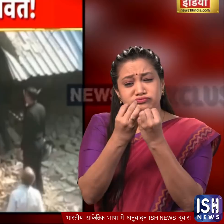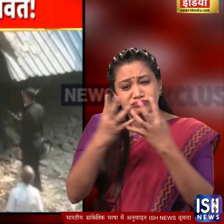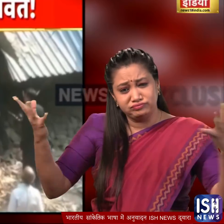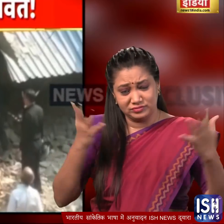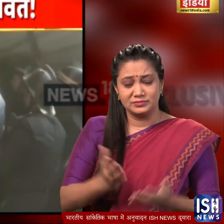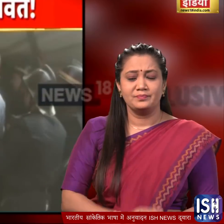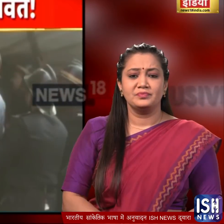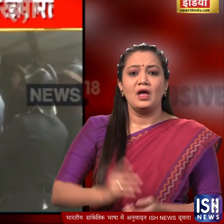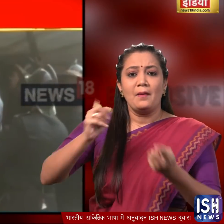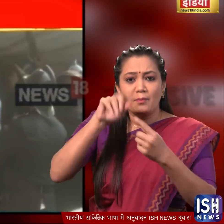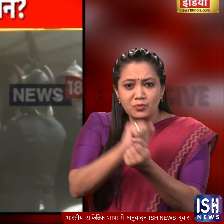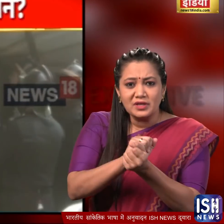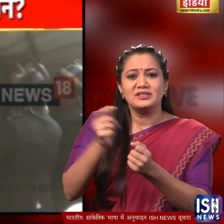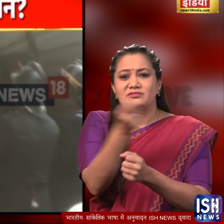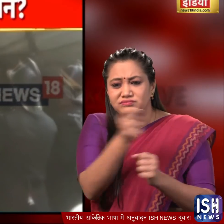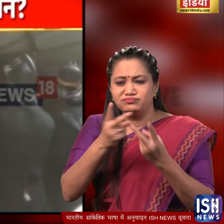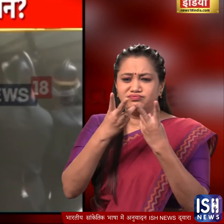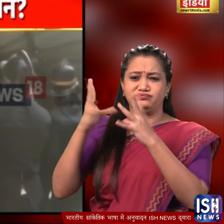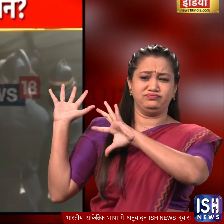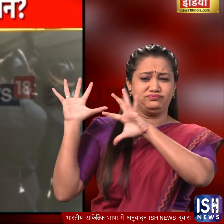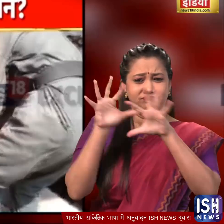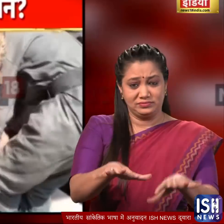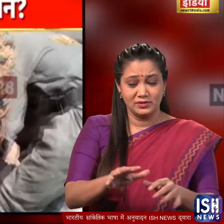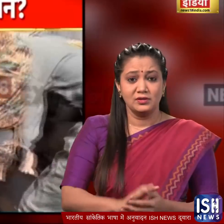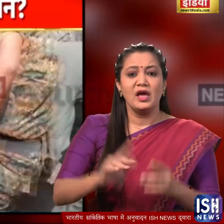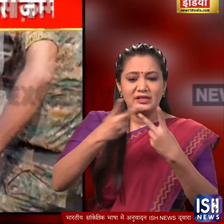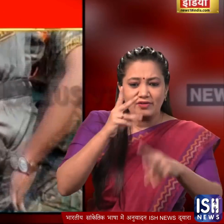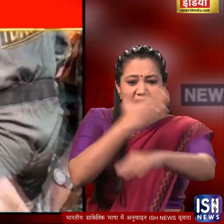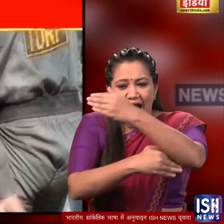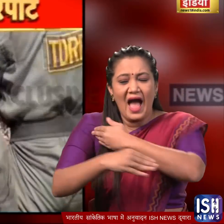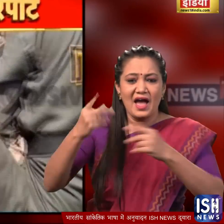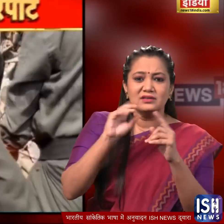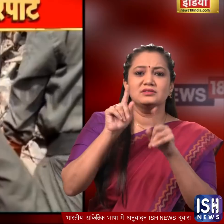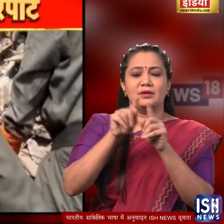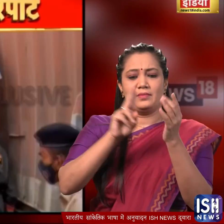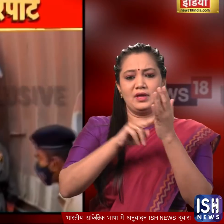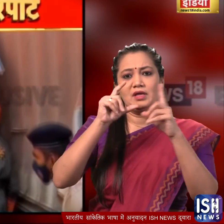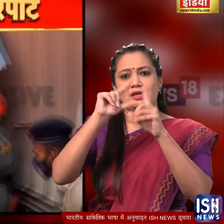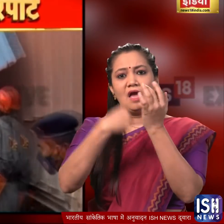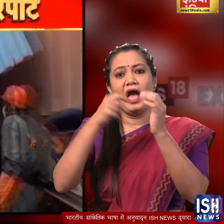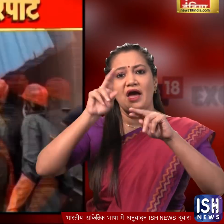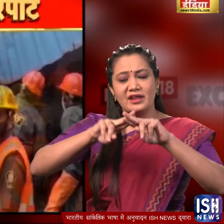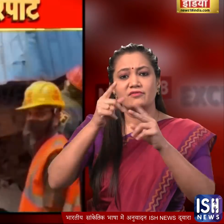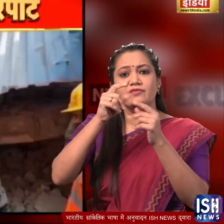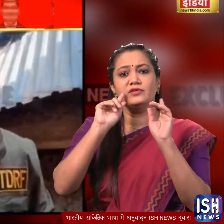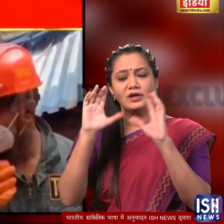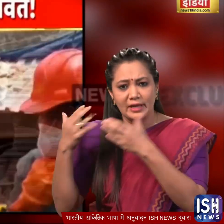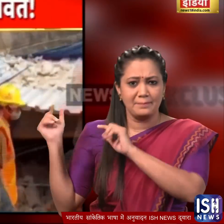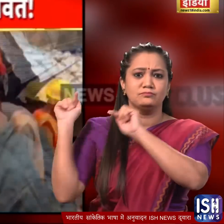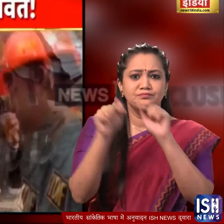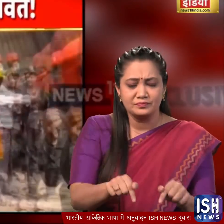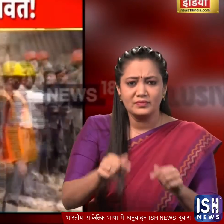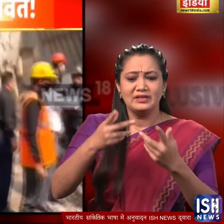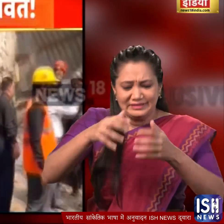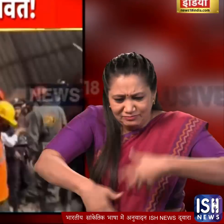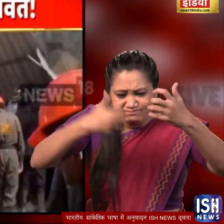की खबर मिलते ही पुलिस के साथ फायर ब्रिगेड के कर्मचारी वहां पहुंच गए। साथ ही घायलों की मदद के लिए एनडीआरएफ की टीम भी हादसे वाली जगह पर पहुंची। फिर मलबे